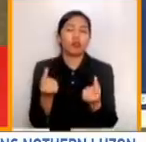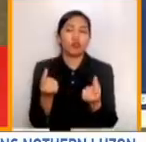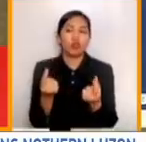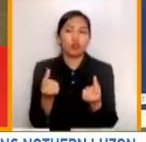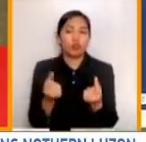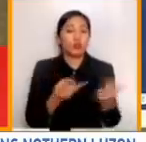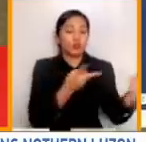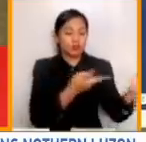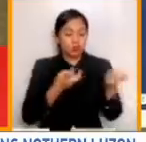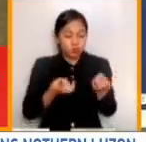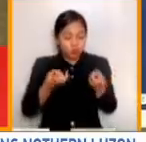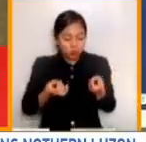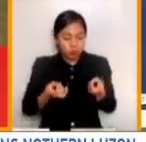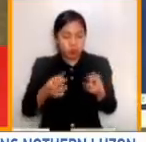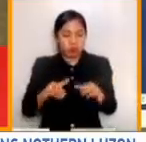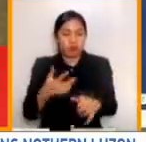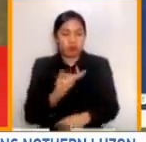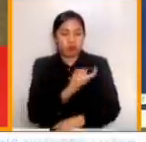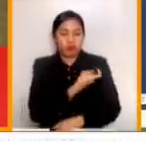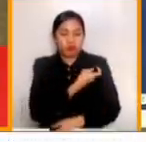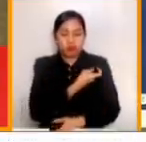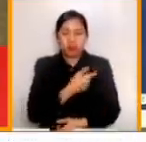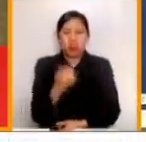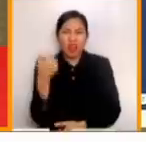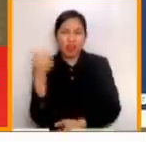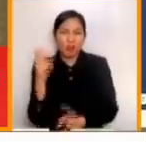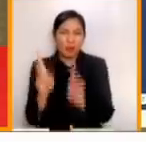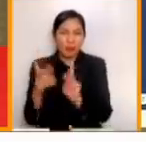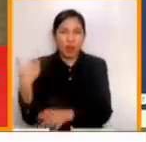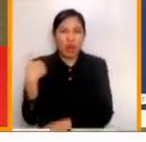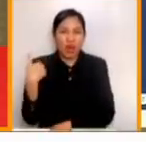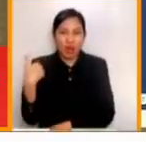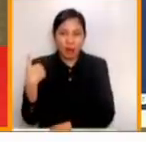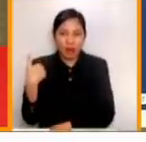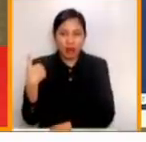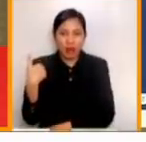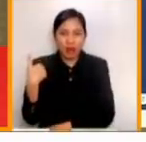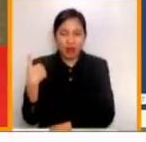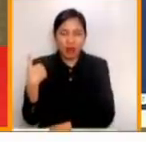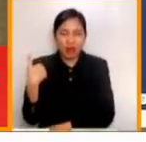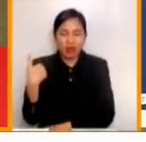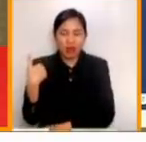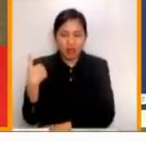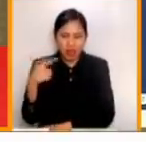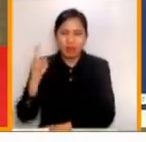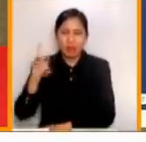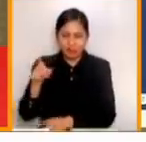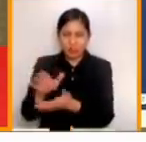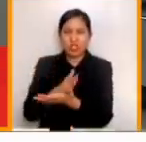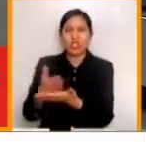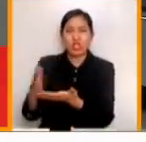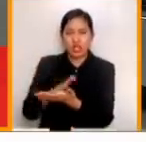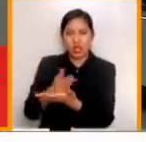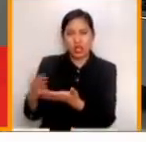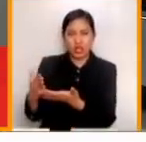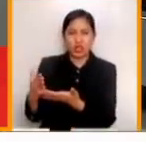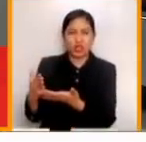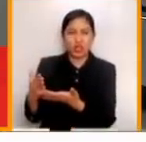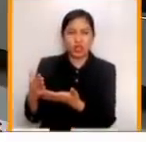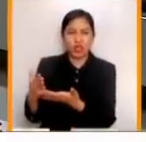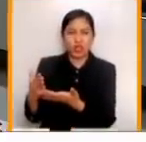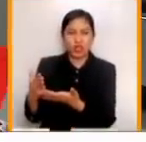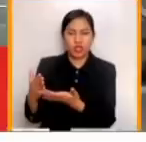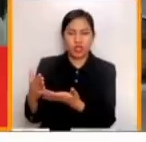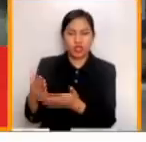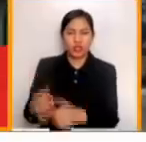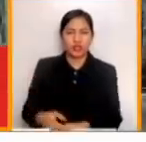the orders na hindi pa sa isang bakuna na maibigay doon sa kapwa mo tao. Ibinungkahi